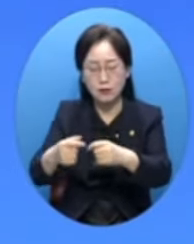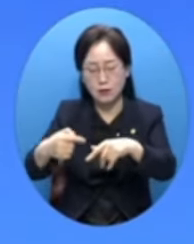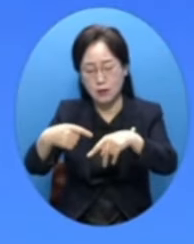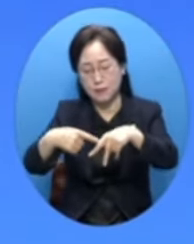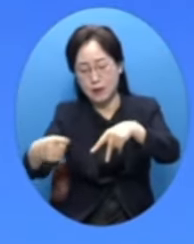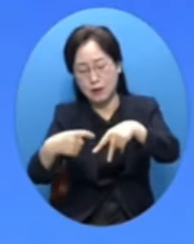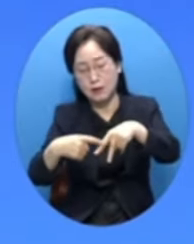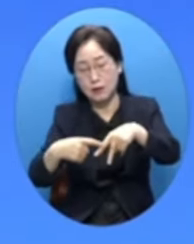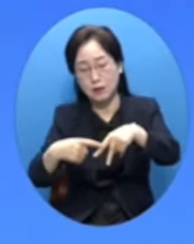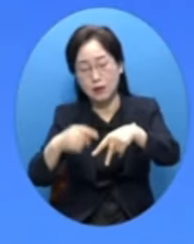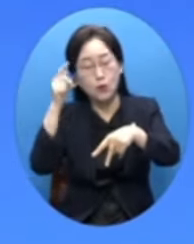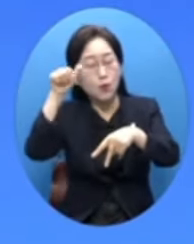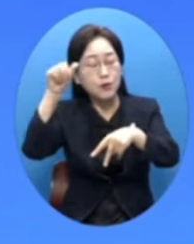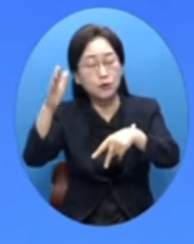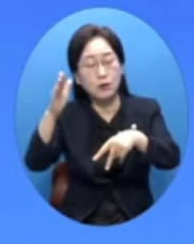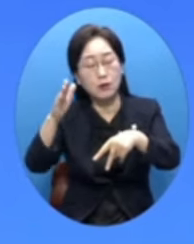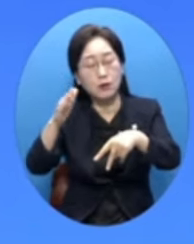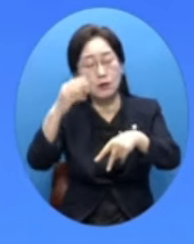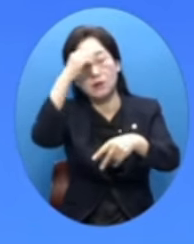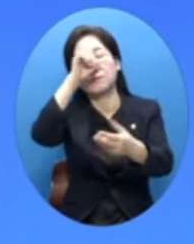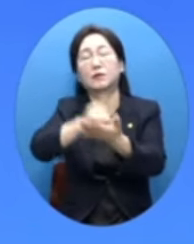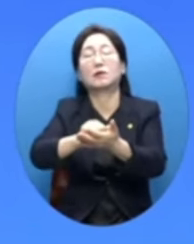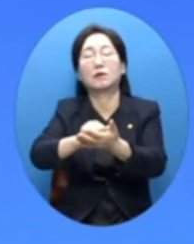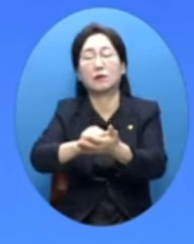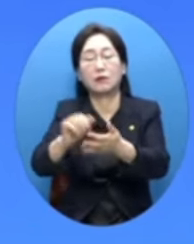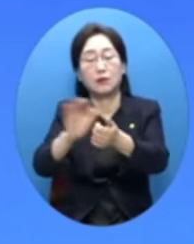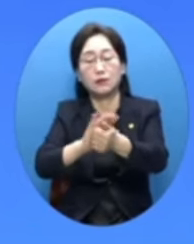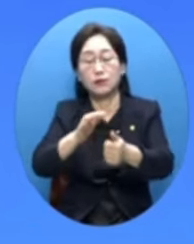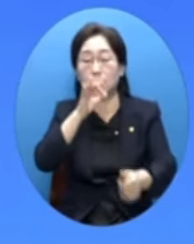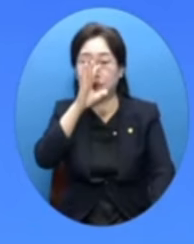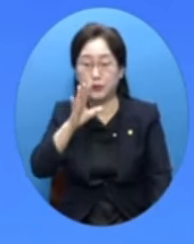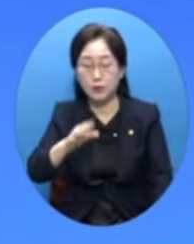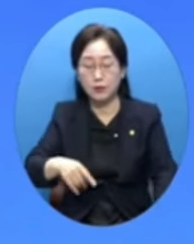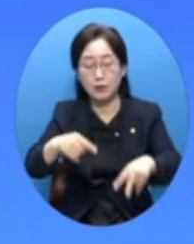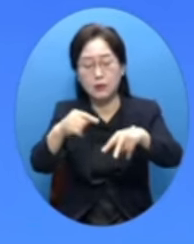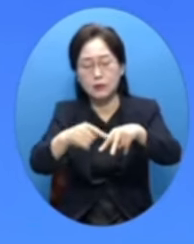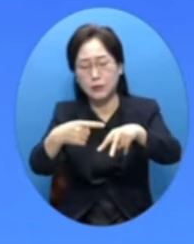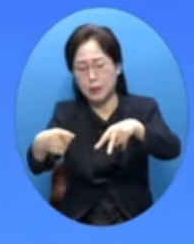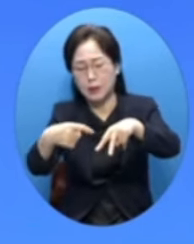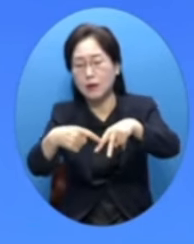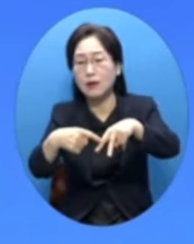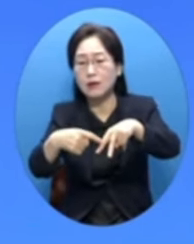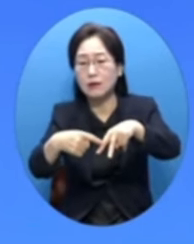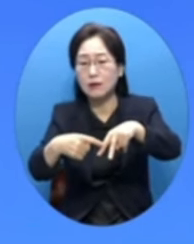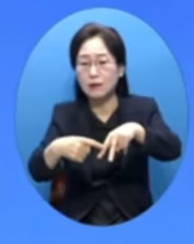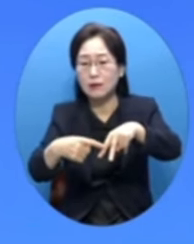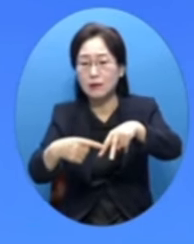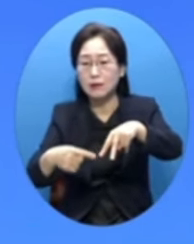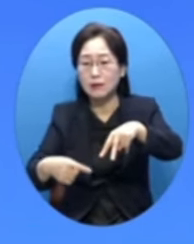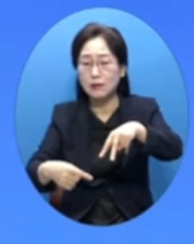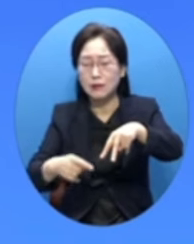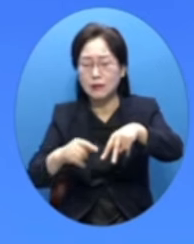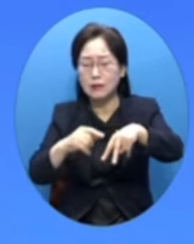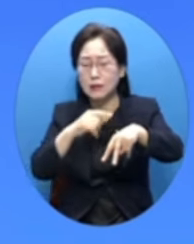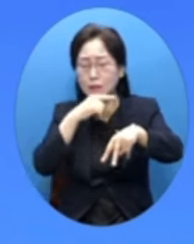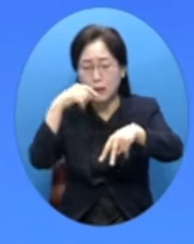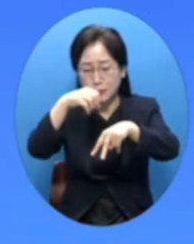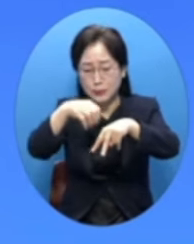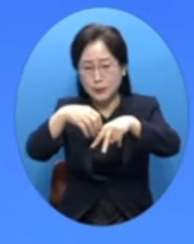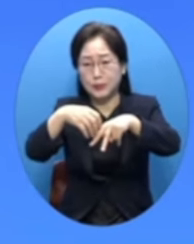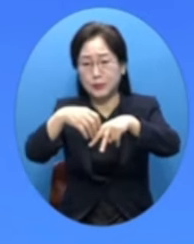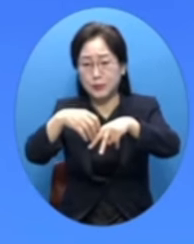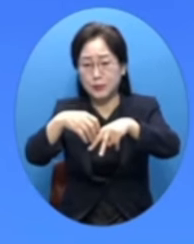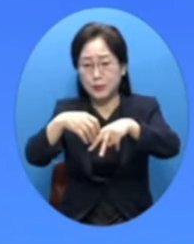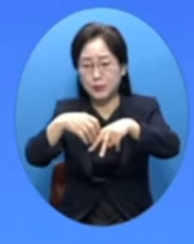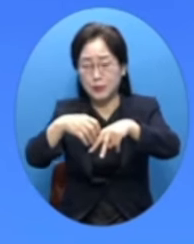있었습니다. 아무런 치료받지도 못하고 이 총을 맞은 자리가 염증이 나고